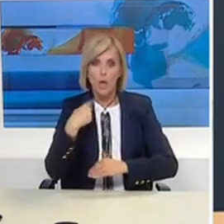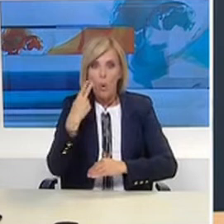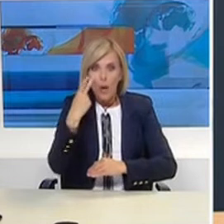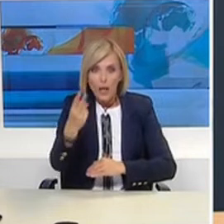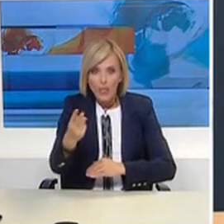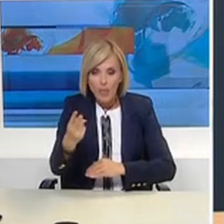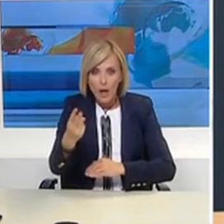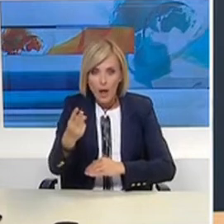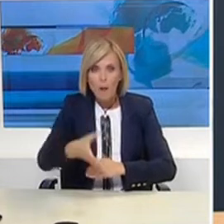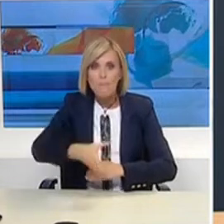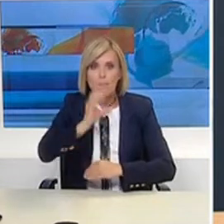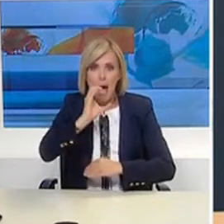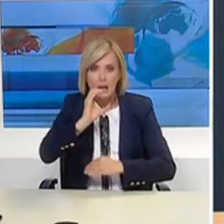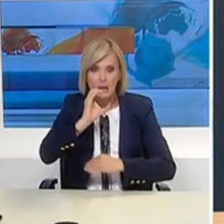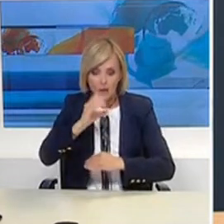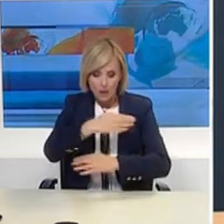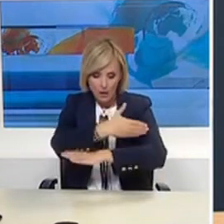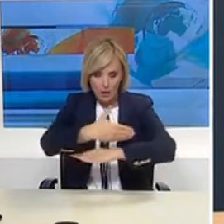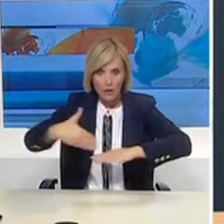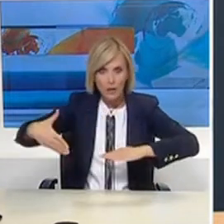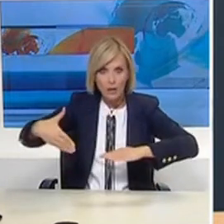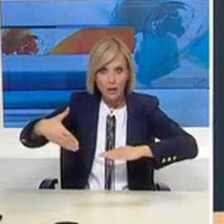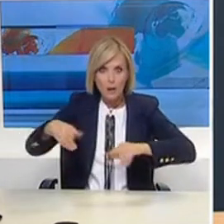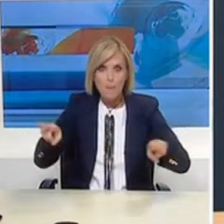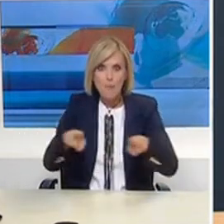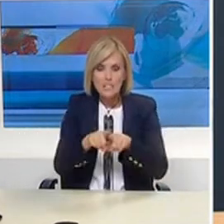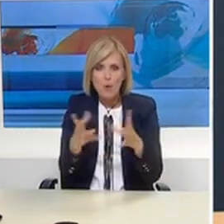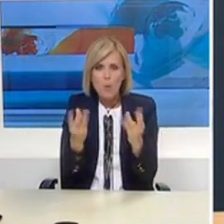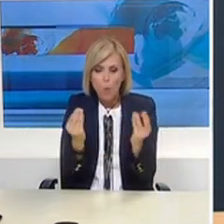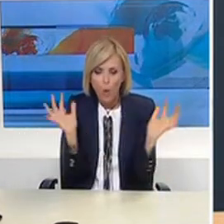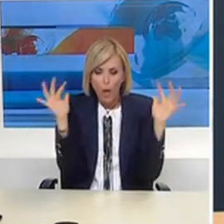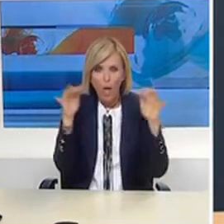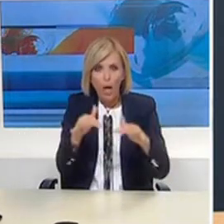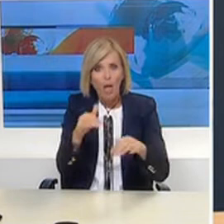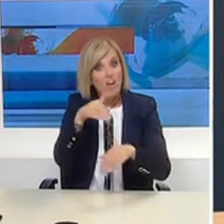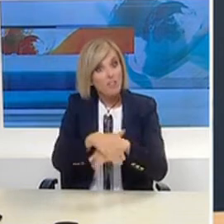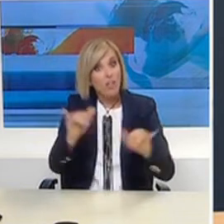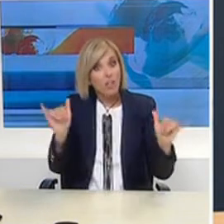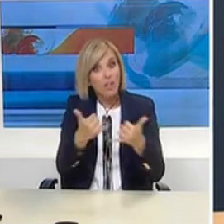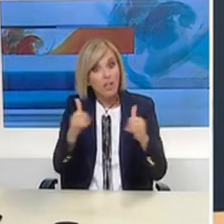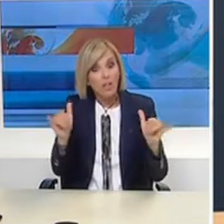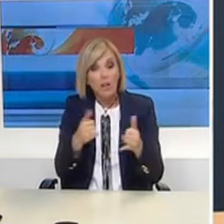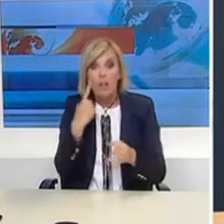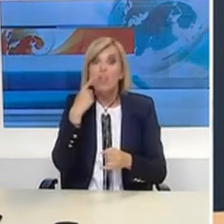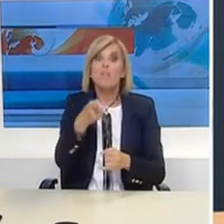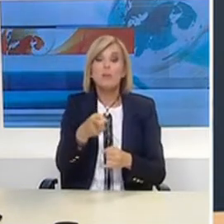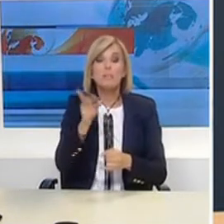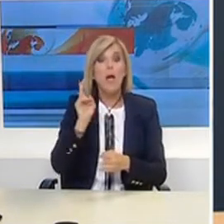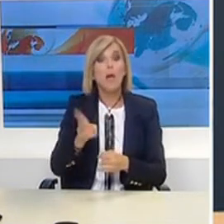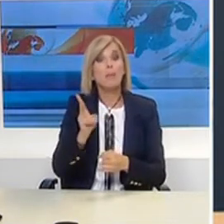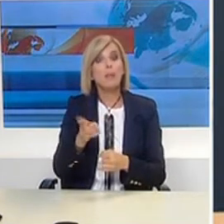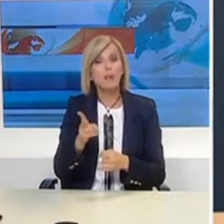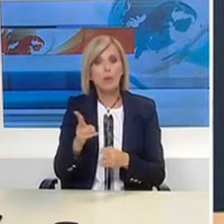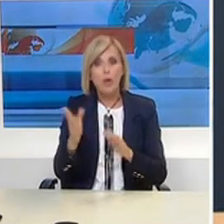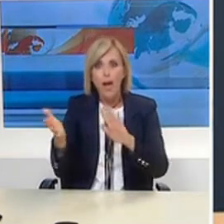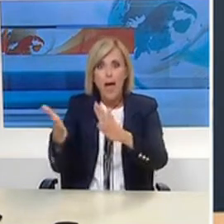αναδεκάδες μέσα και έξω, χωρίς να τηρούν τις απαραίτητες αποστάσεις και τα μέτρα προφύλαξης και χωρίς να αισθάνονται ότι συμβαίνει το παραμικρό,